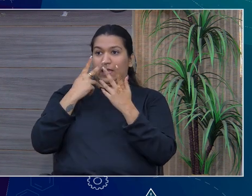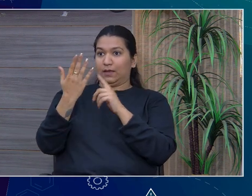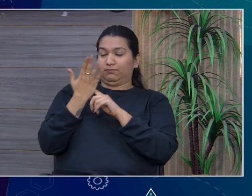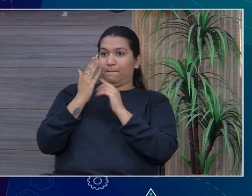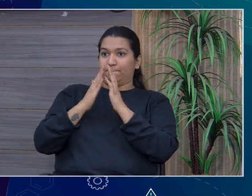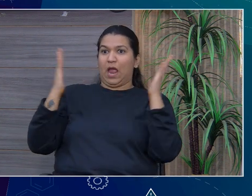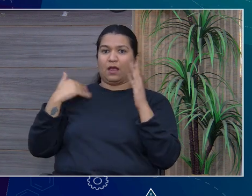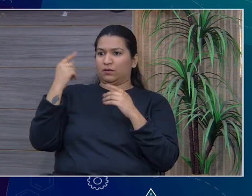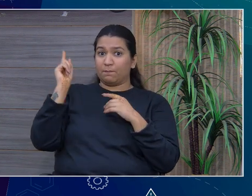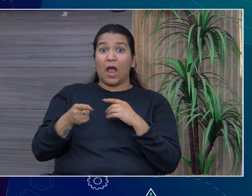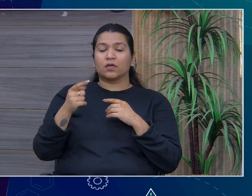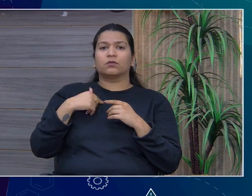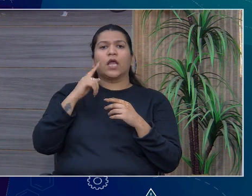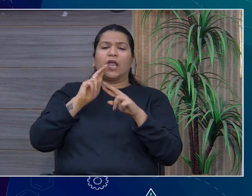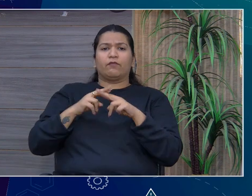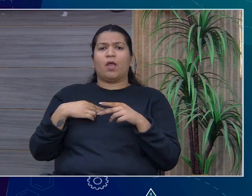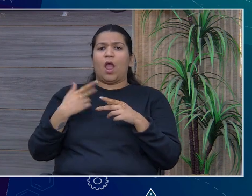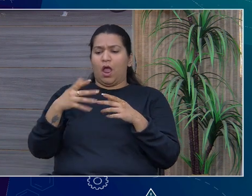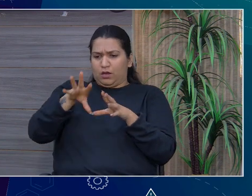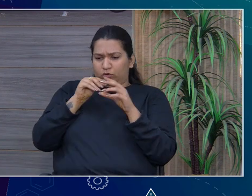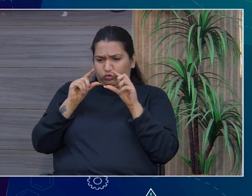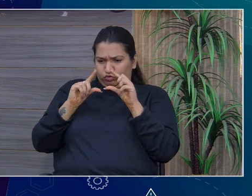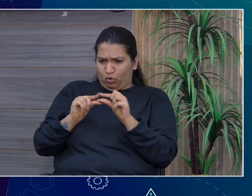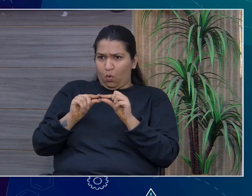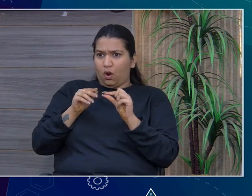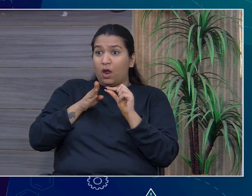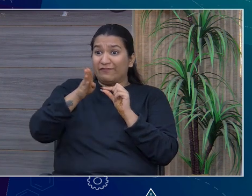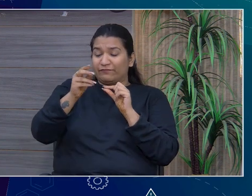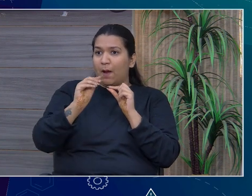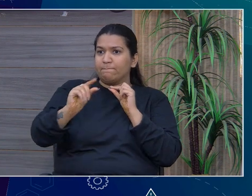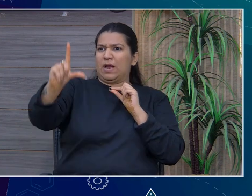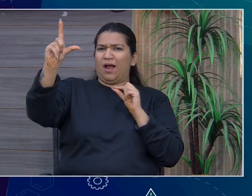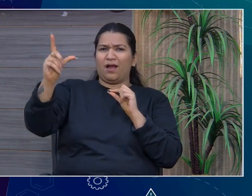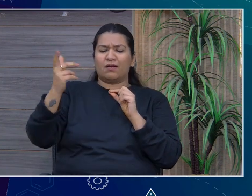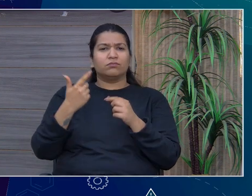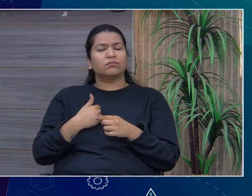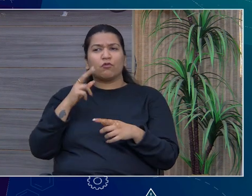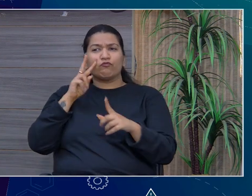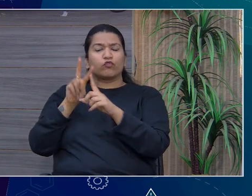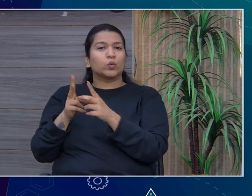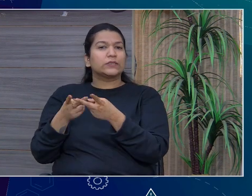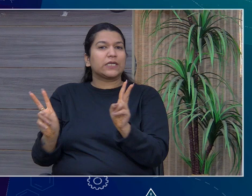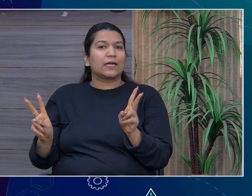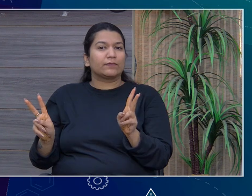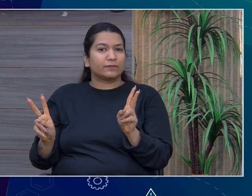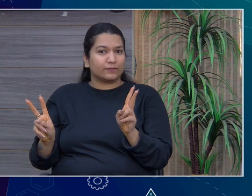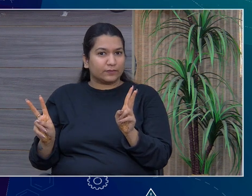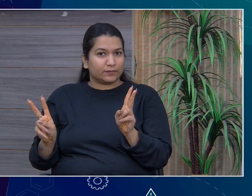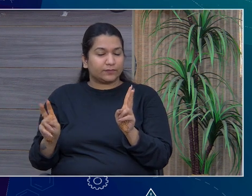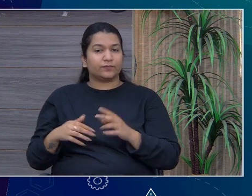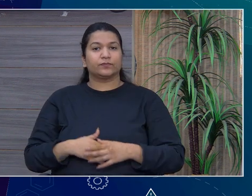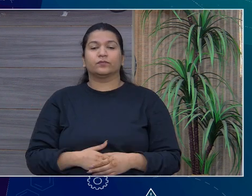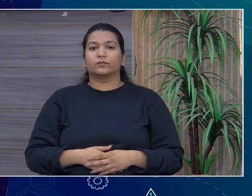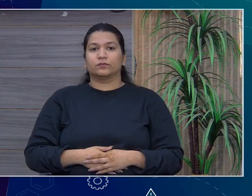दिखेगी, अगर मैं इसी प्रपोर्शन को थोड़ा अलग कर दूंगी तो पेंटिंग का लुक और परसेप्शन, और मैं कहूं कि उसका पूरा कंपोजिशन